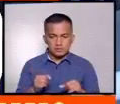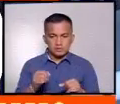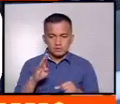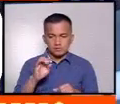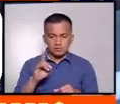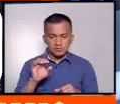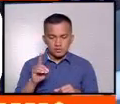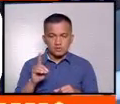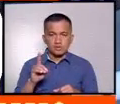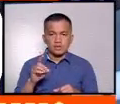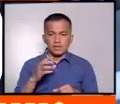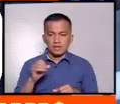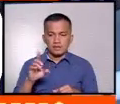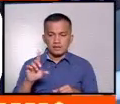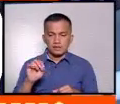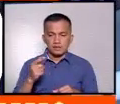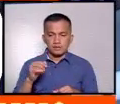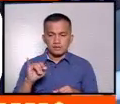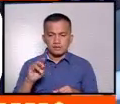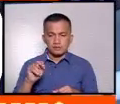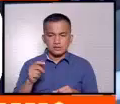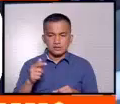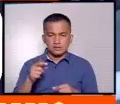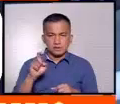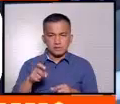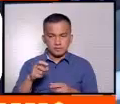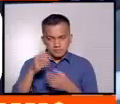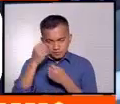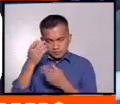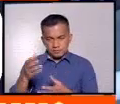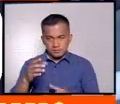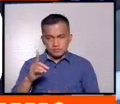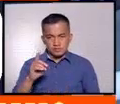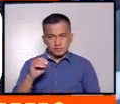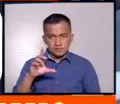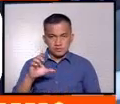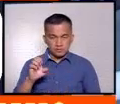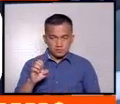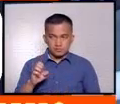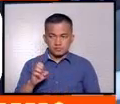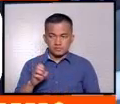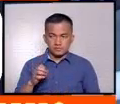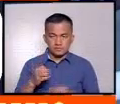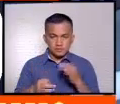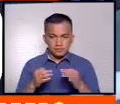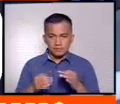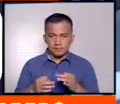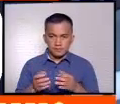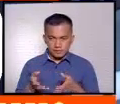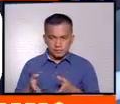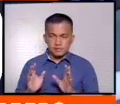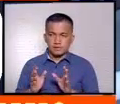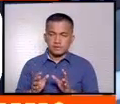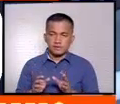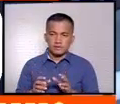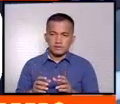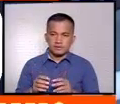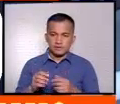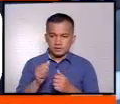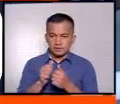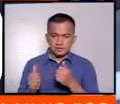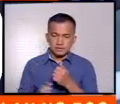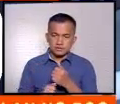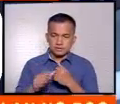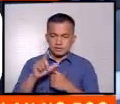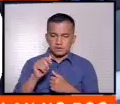lodging, dapat po ipaalam nila sa DOLE kung allowed po yun. Kasi under the general